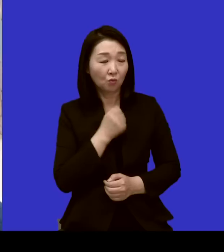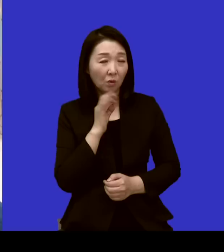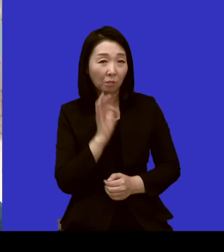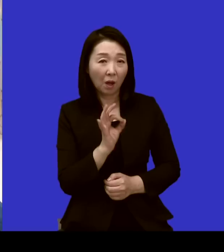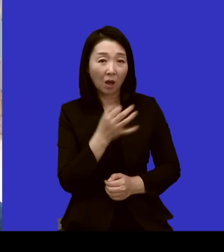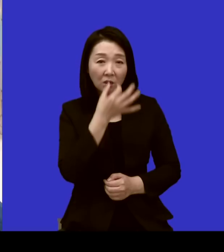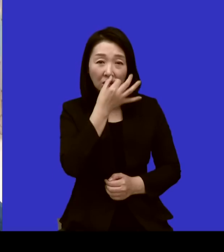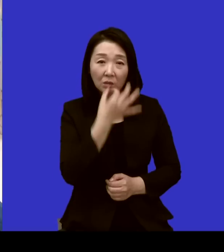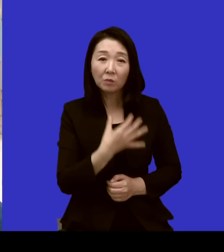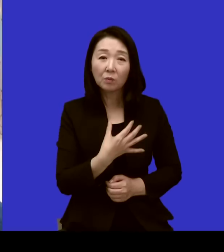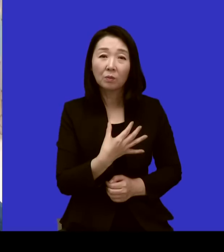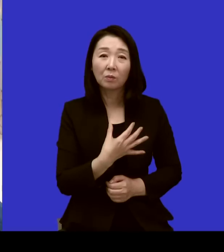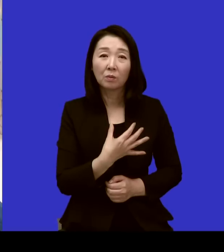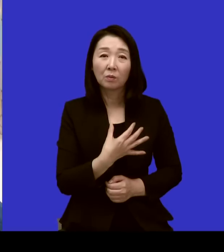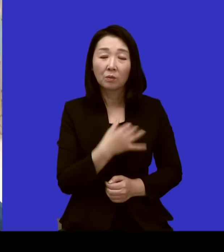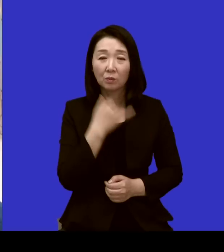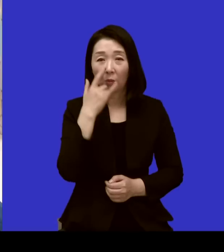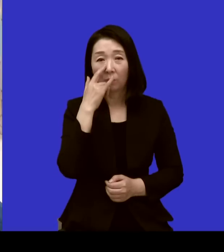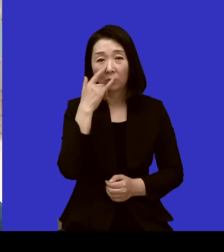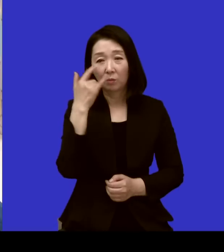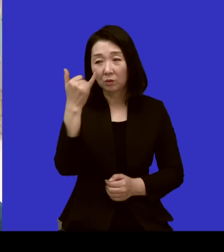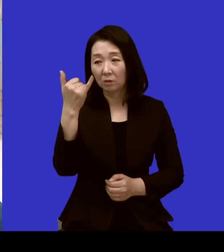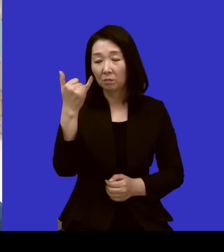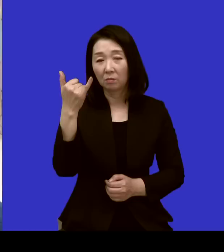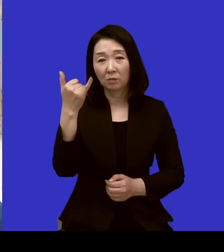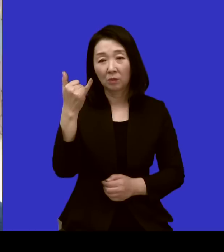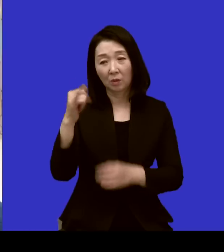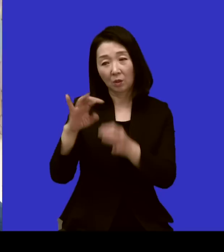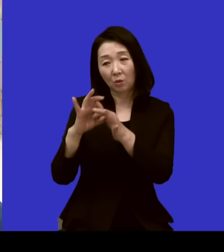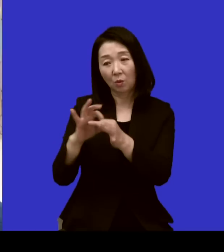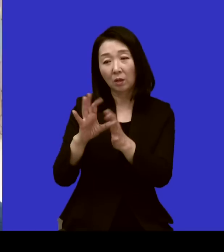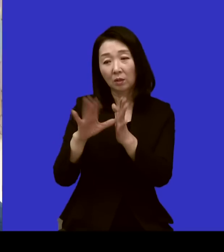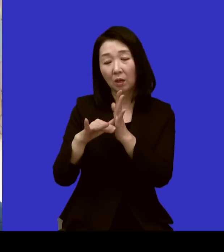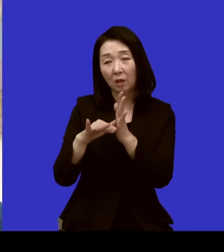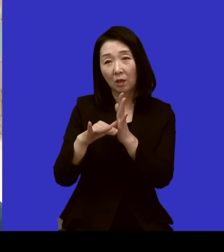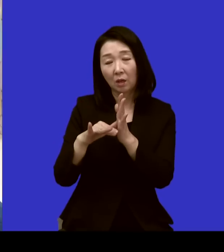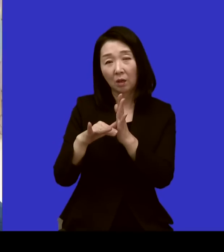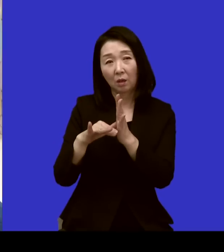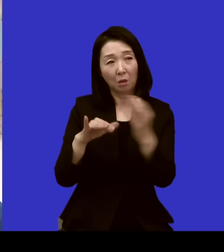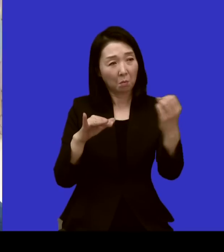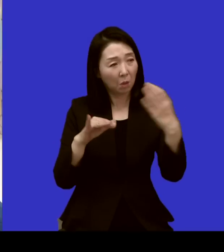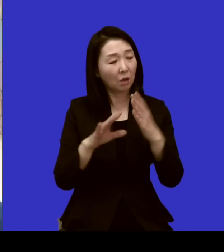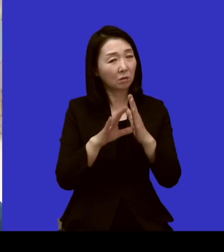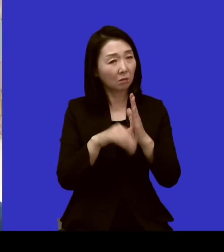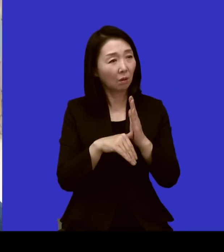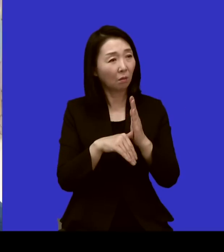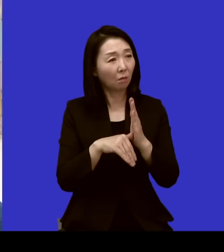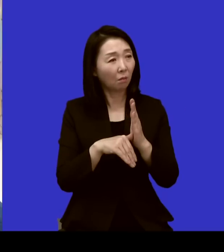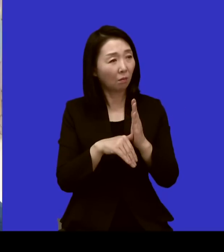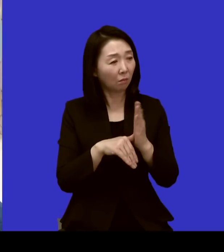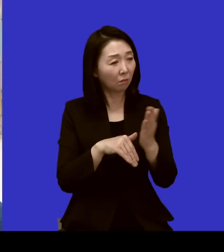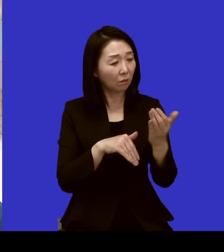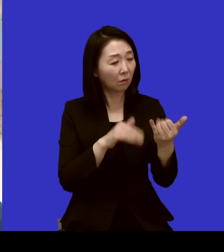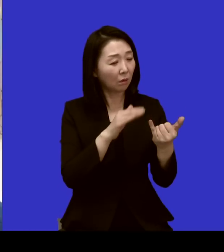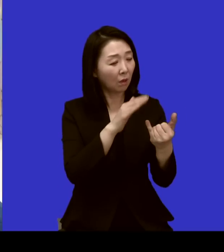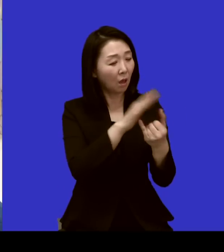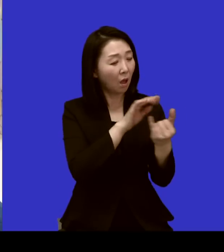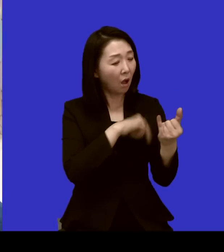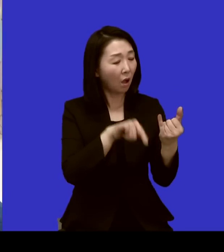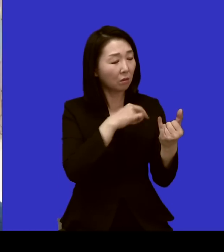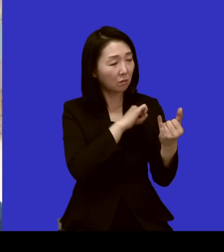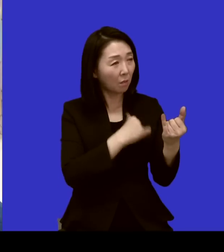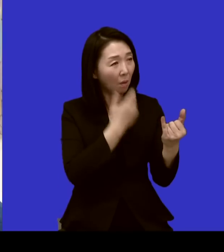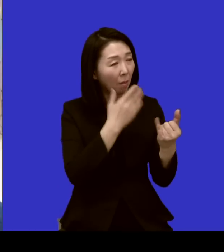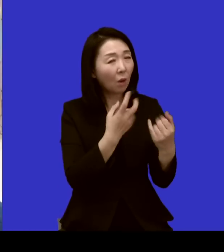충격적이고 힘들고 그리고 부모님들과의 이런 관계를 얘기를 들었을 때 이 예. 아이들이 어떻게 견딜 수 있을까?